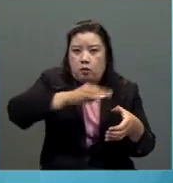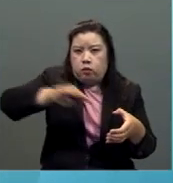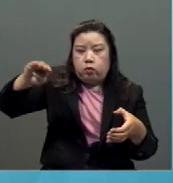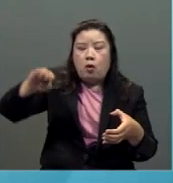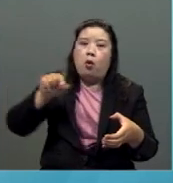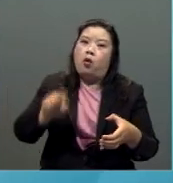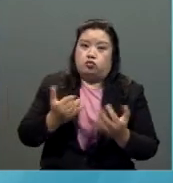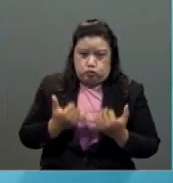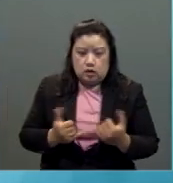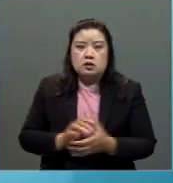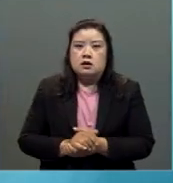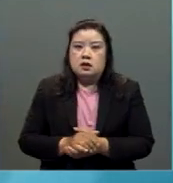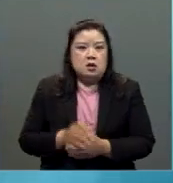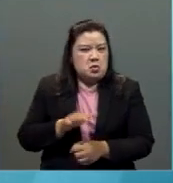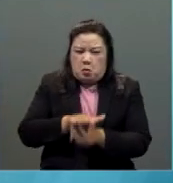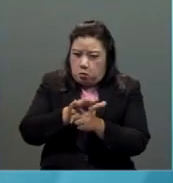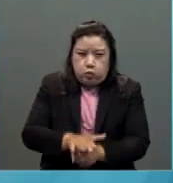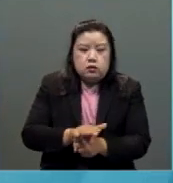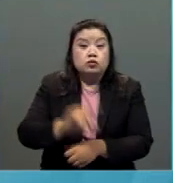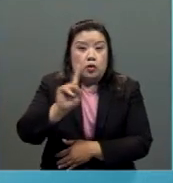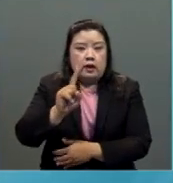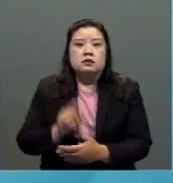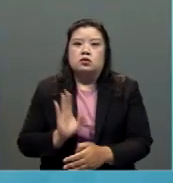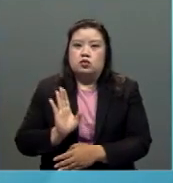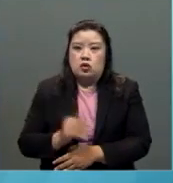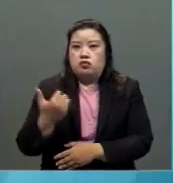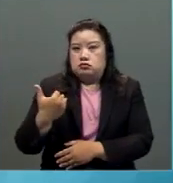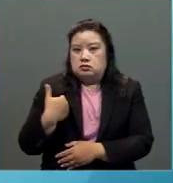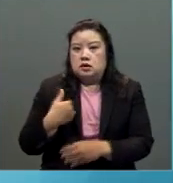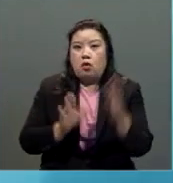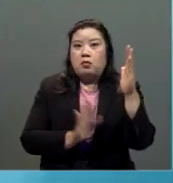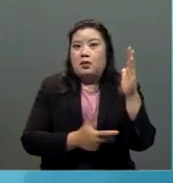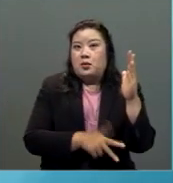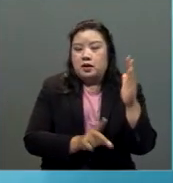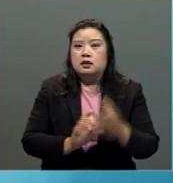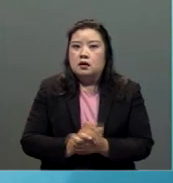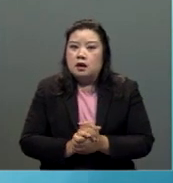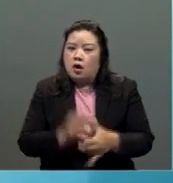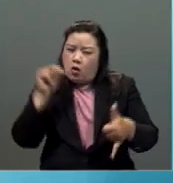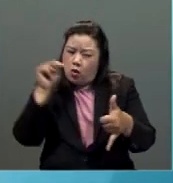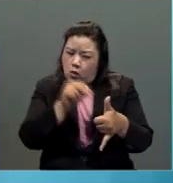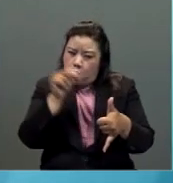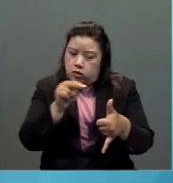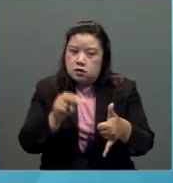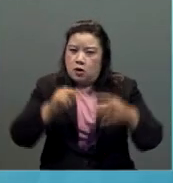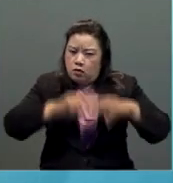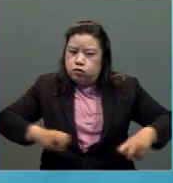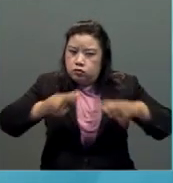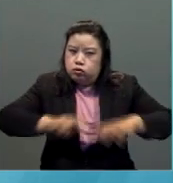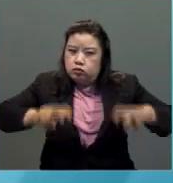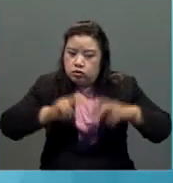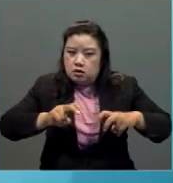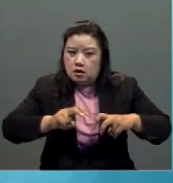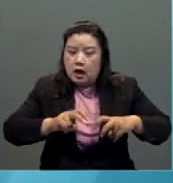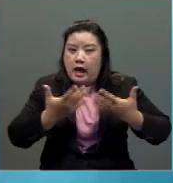อนนี้แรงแล้วนะครับก็คือเข้าไปในการที่จะเจาะบางกลุ่มแล้วก็เข้าไปตรวจให้มากที่สุดนะครับการตรวจทางห้องปฏิบัติ